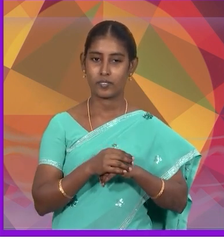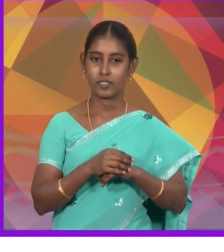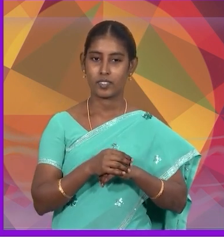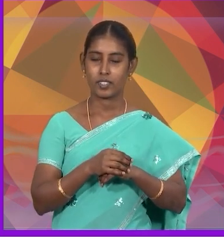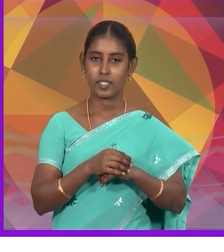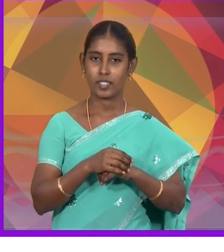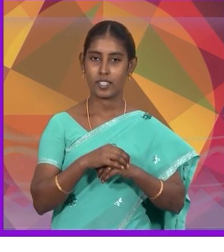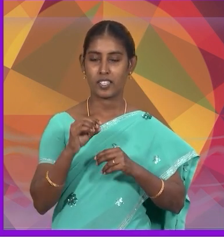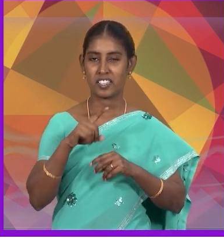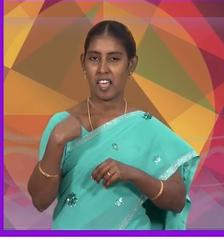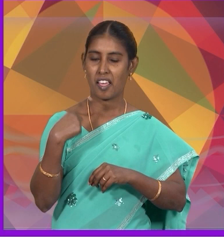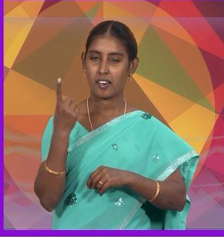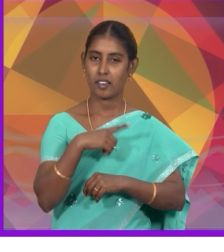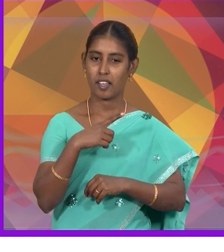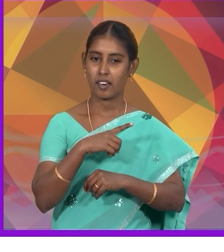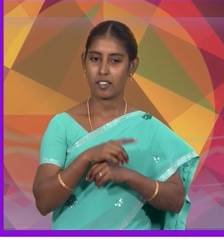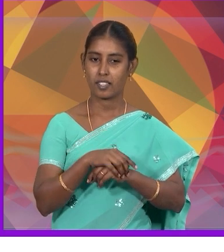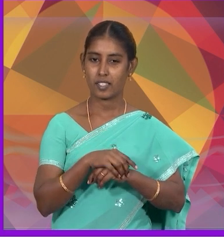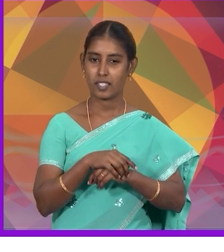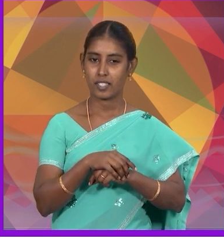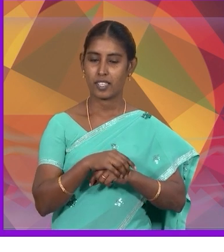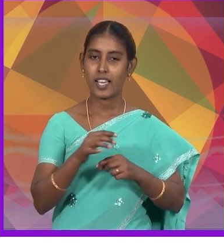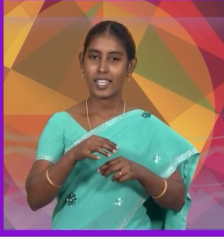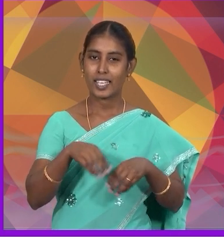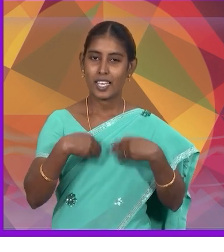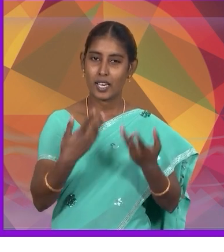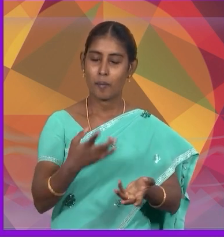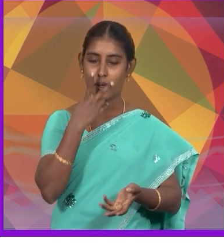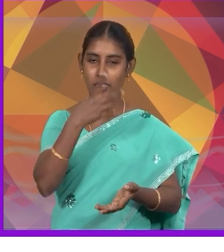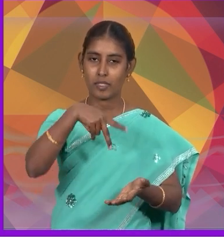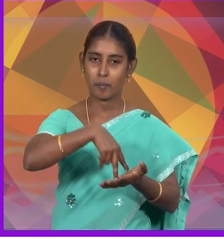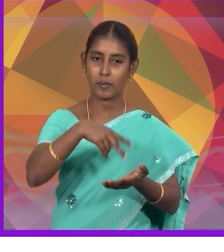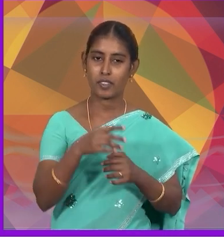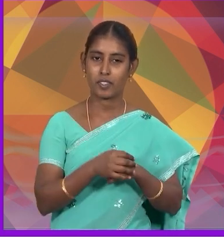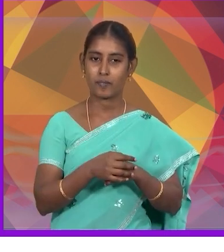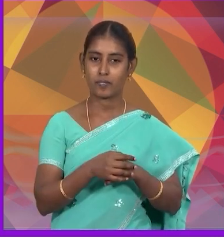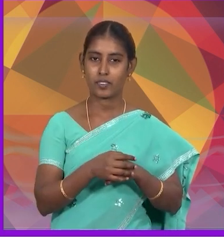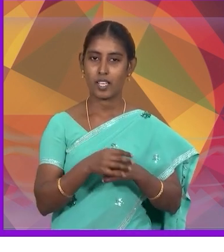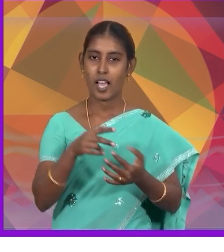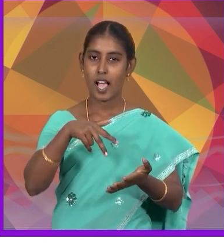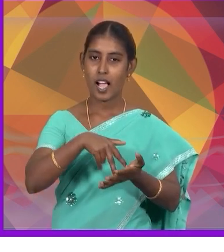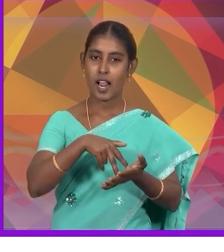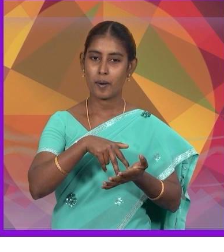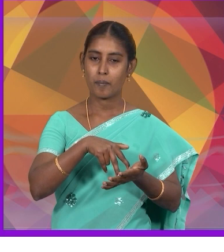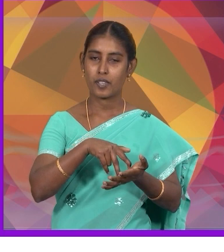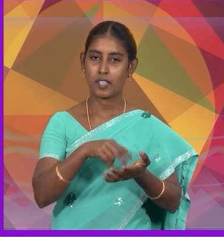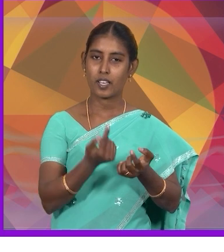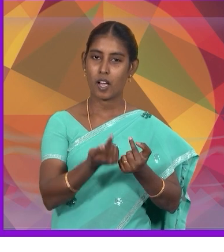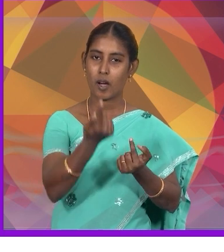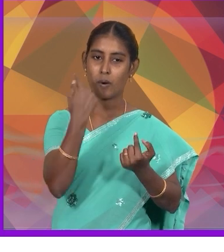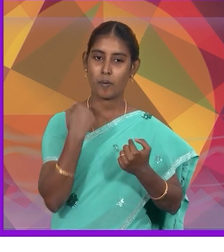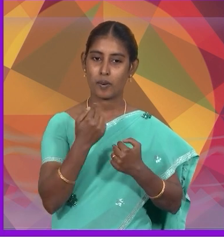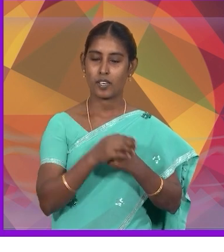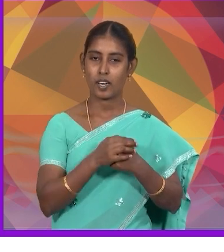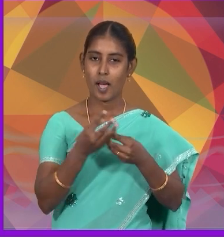தீ மாடெல்லாம் கீழே பார்த்து மிதிக்குதையா, கால் படகும் கதிர் பூரா